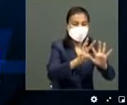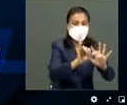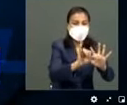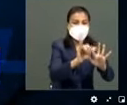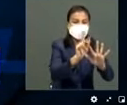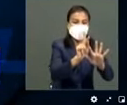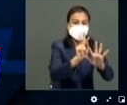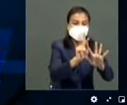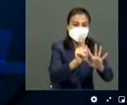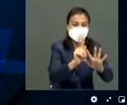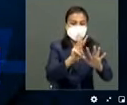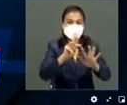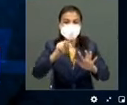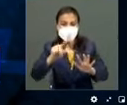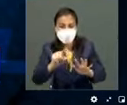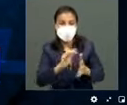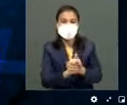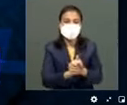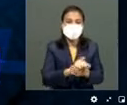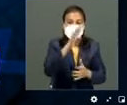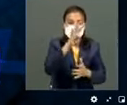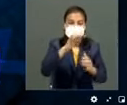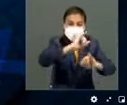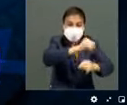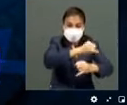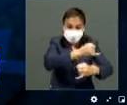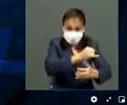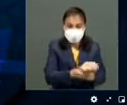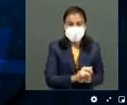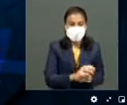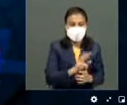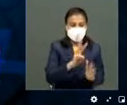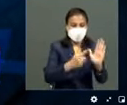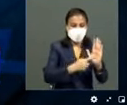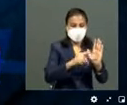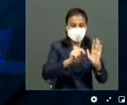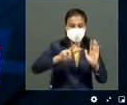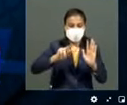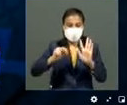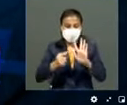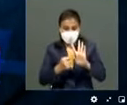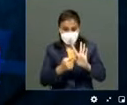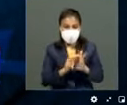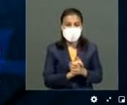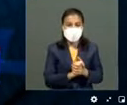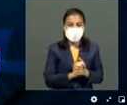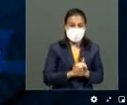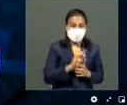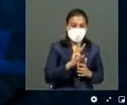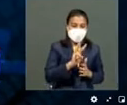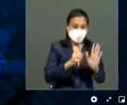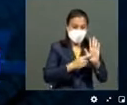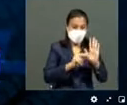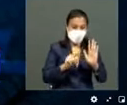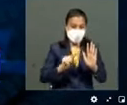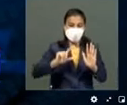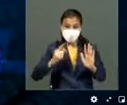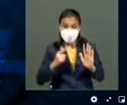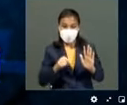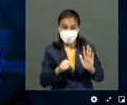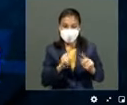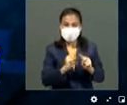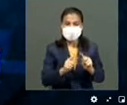วังทองหลางตรงนี้นะคะอยากให้ท่านติดตาม Facebook ของกทม.ด้วยนะคะที่จะอัปเดตตัวเลขผู้ติดเชื้อมี